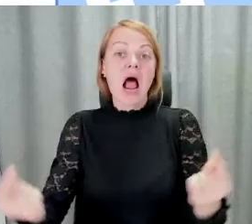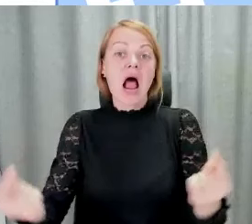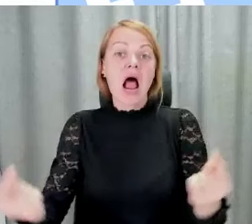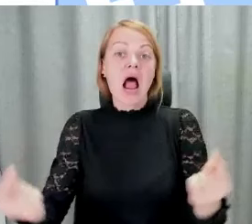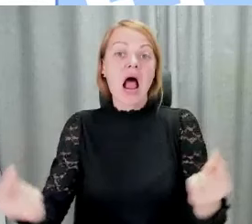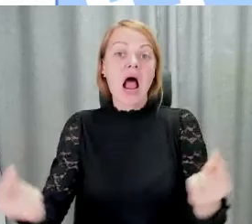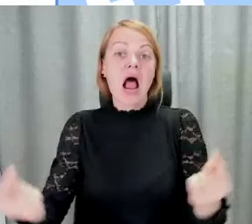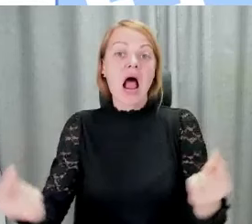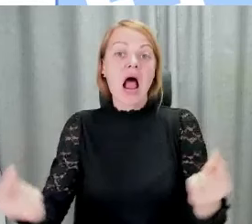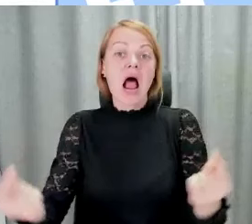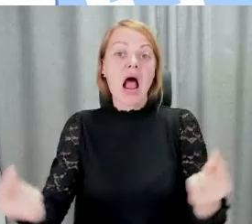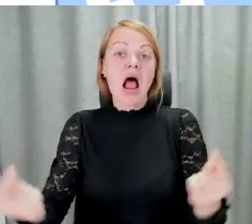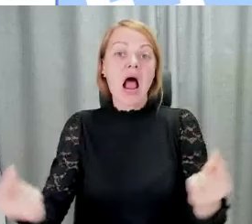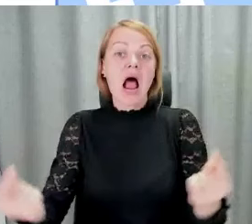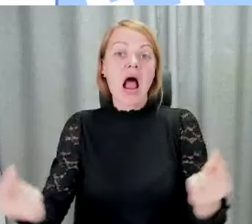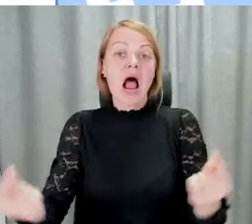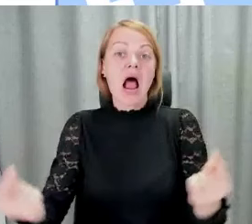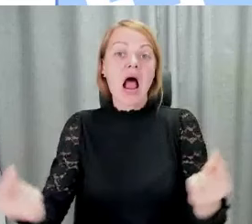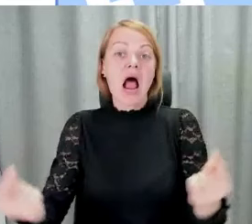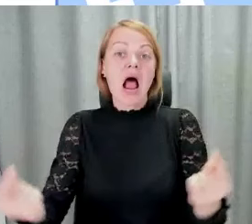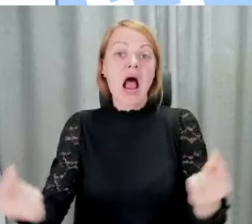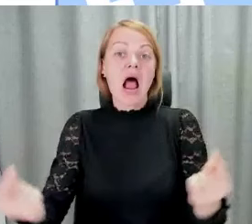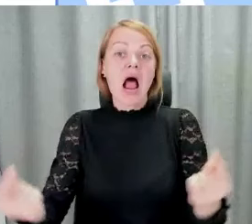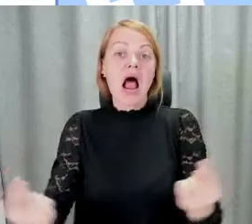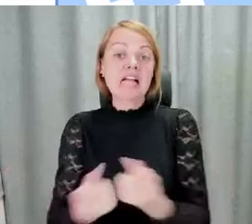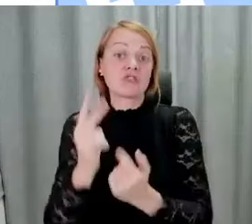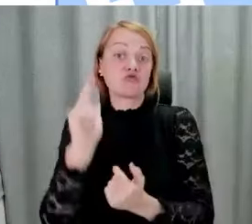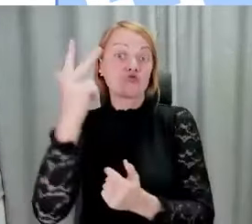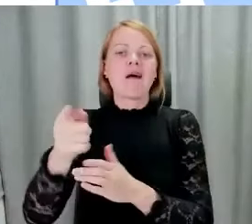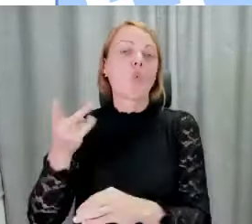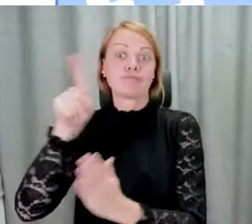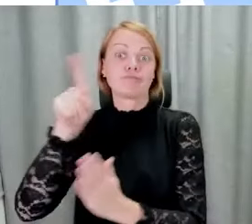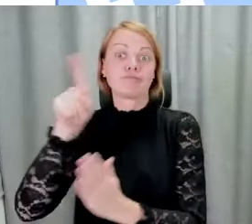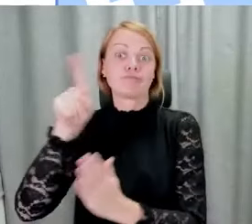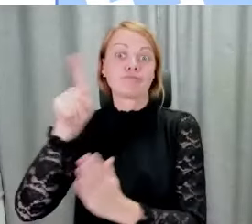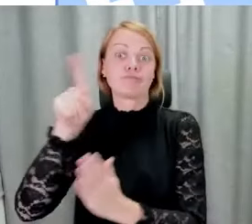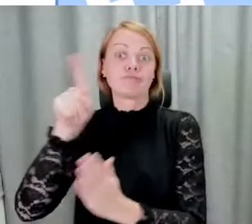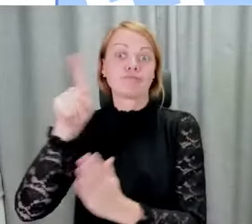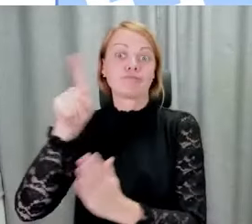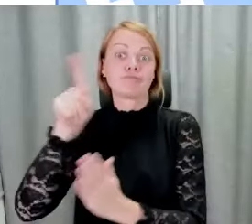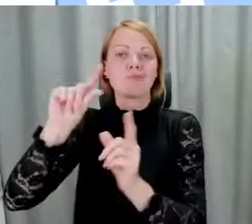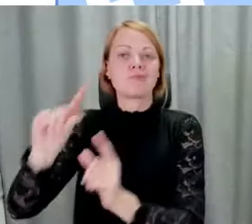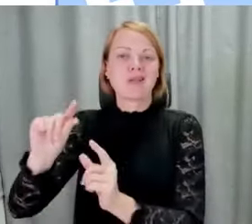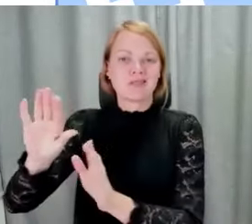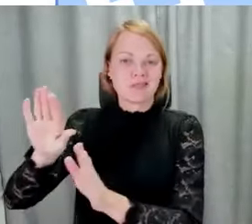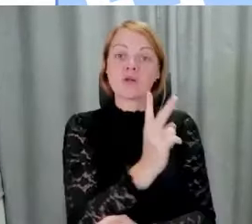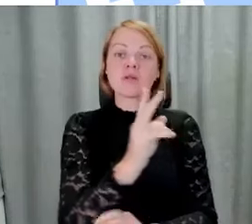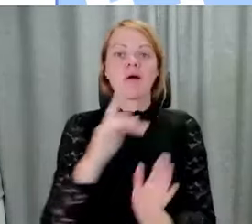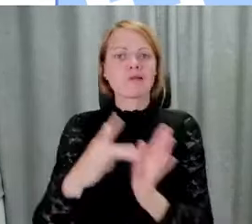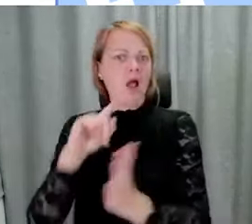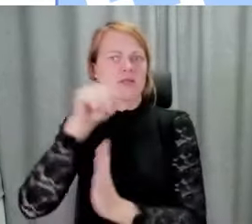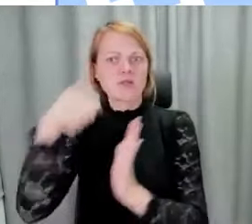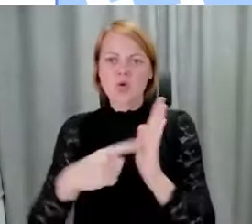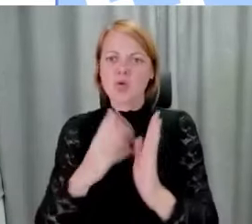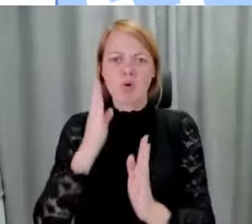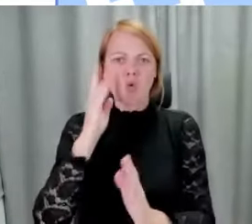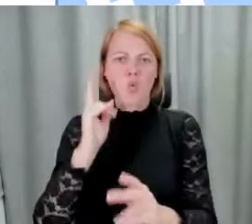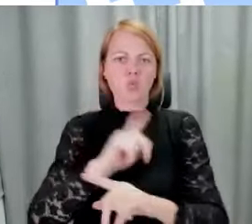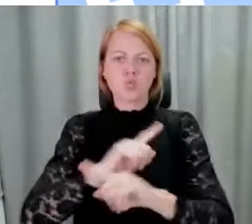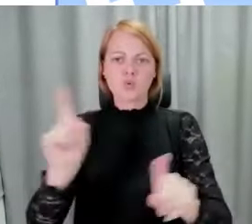mēs šim jautājumam pieķersimies mazāk pie pirmā un otrā. Ja kaut kādi jautājumi droši sakt, es reiz